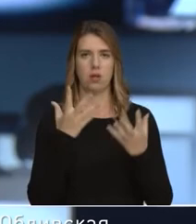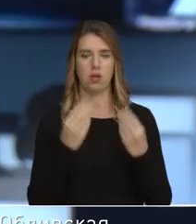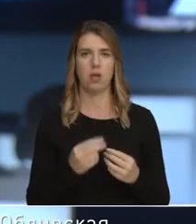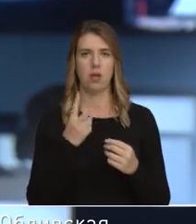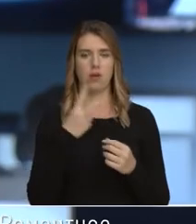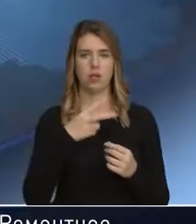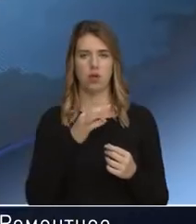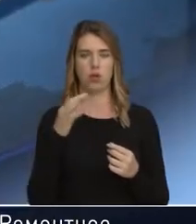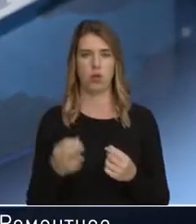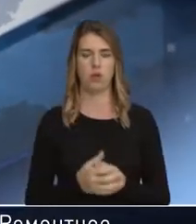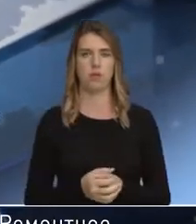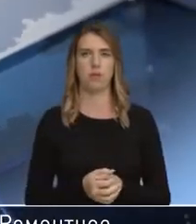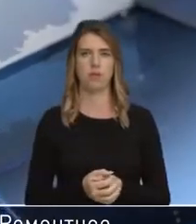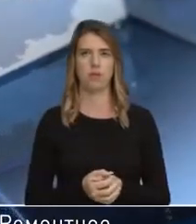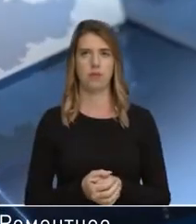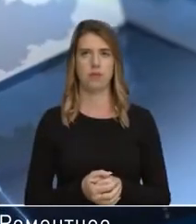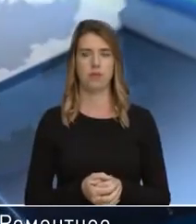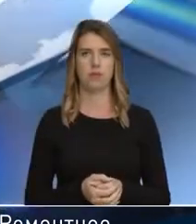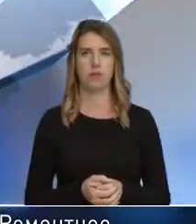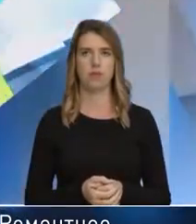в 20.00.